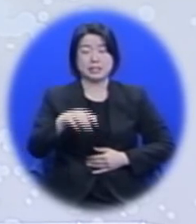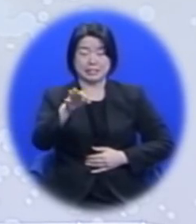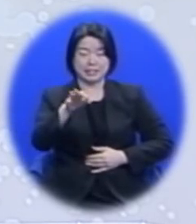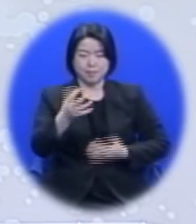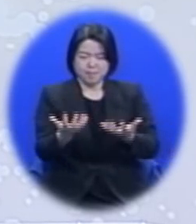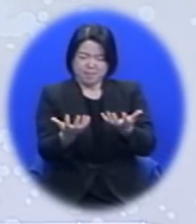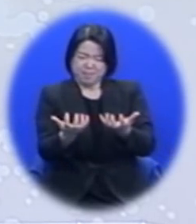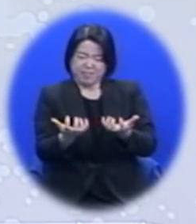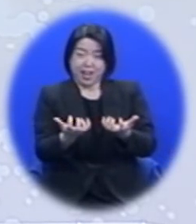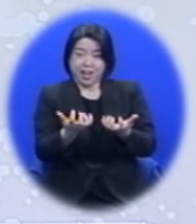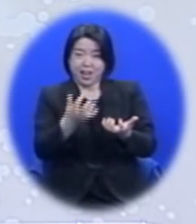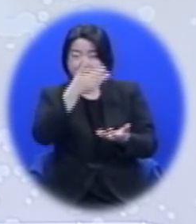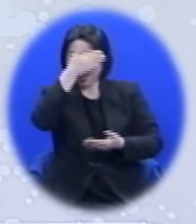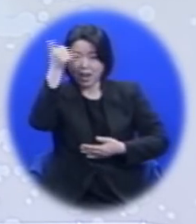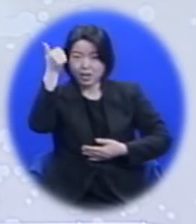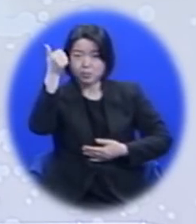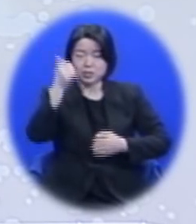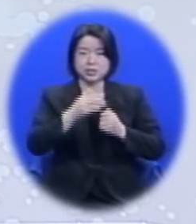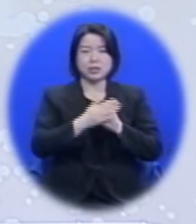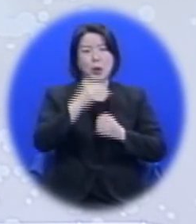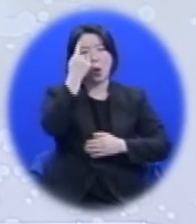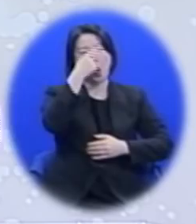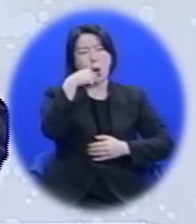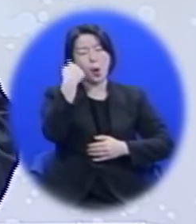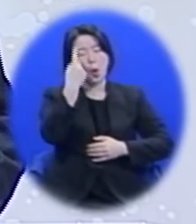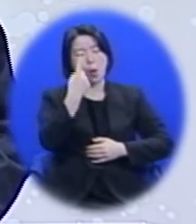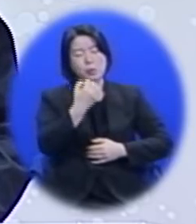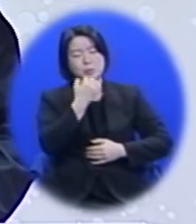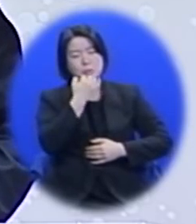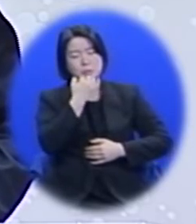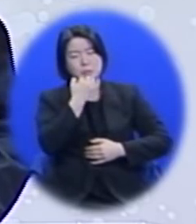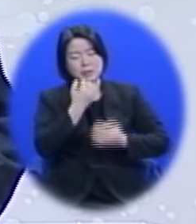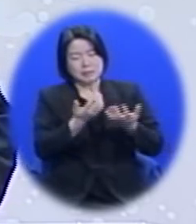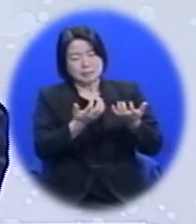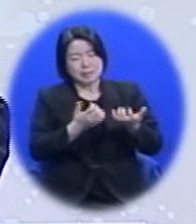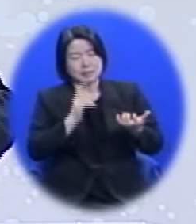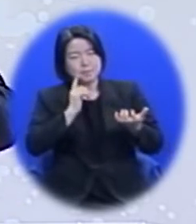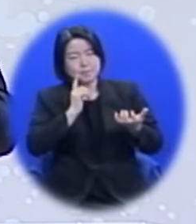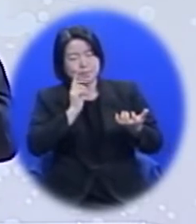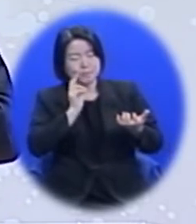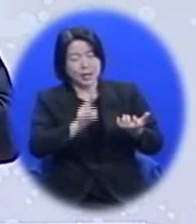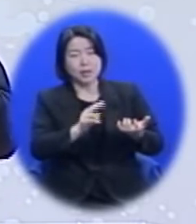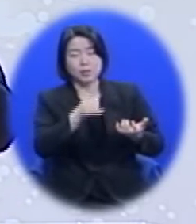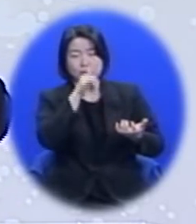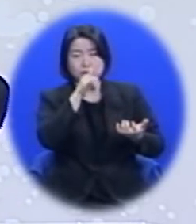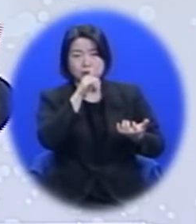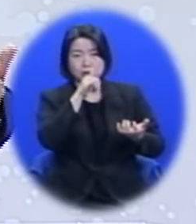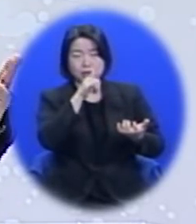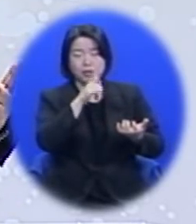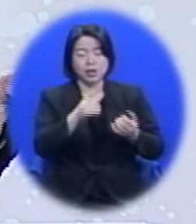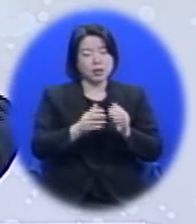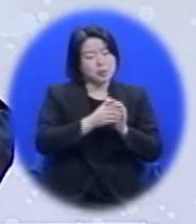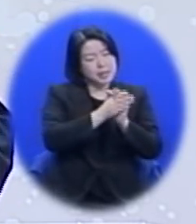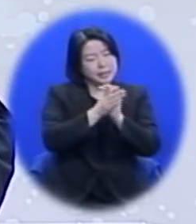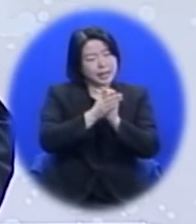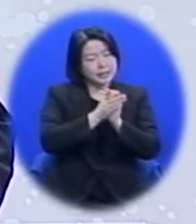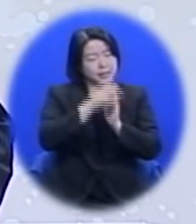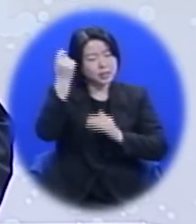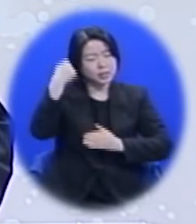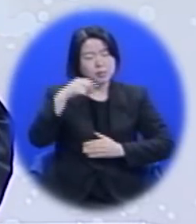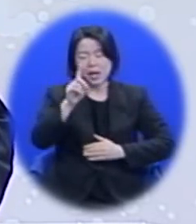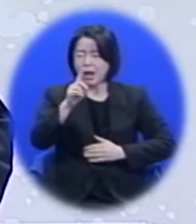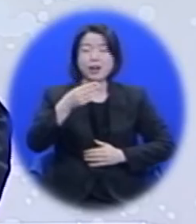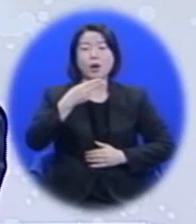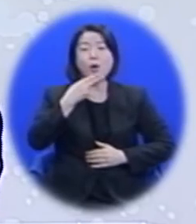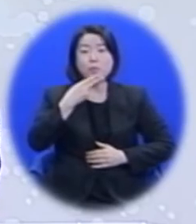사람이 엄격하고 웃는 얼굴이 전혀 없는, 사람에게 이렇게 어떤 다정한 느낌을 전혀 주지